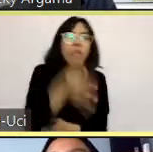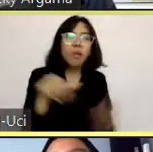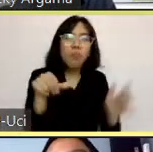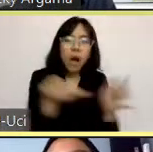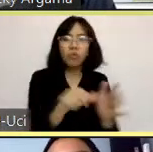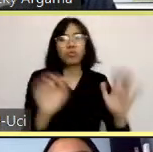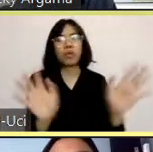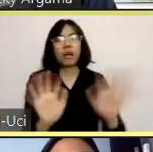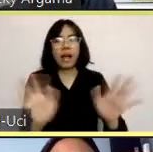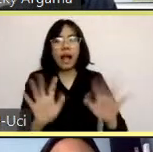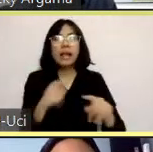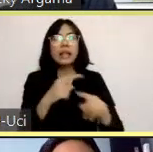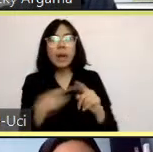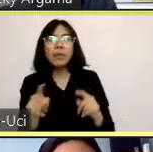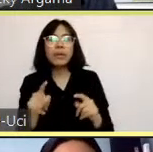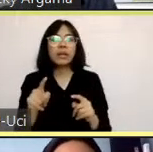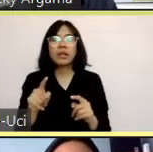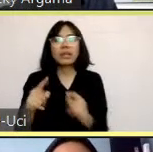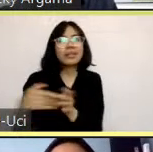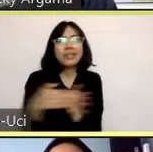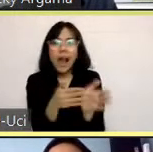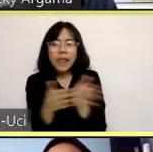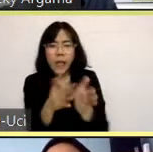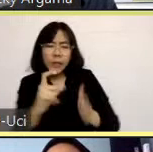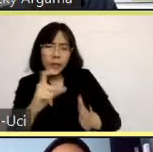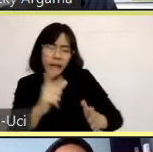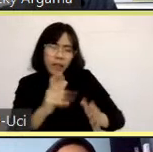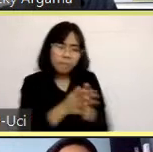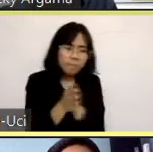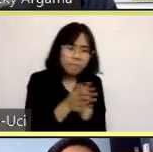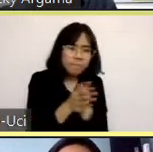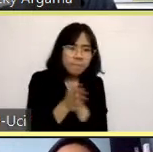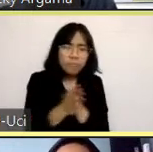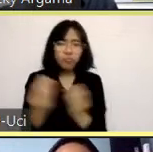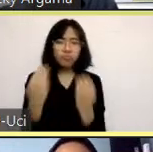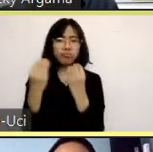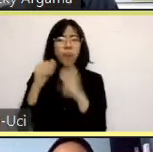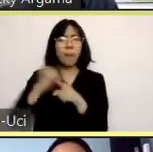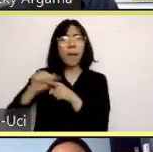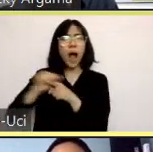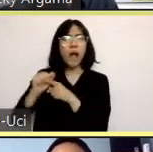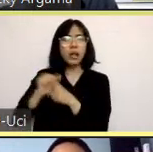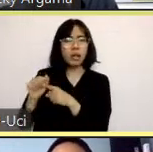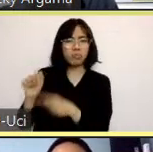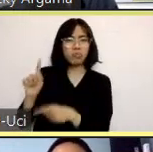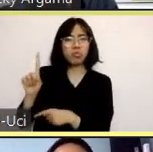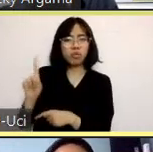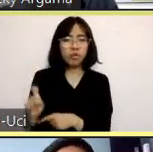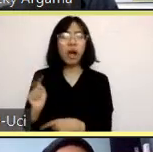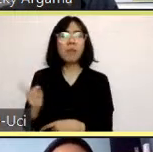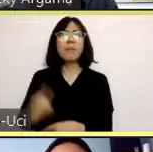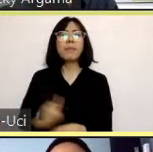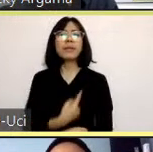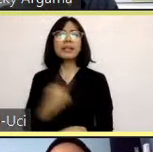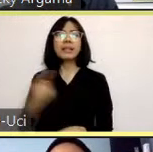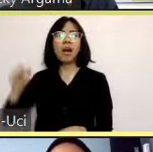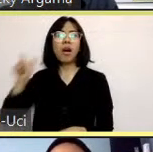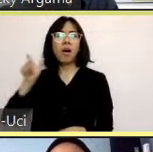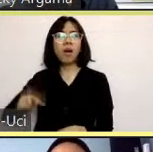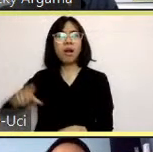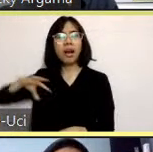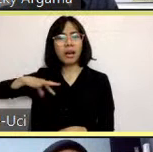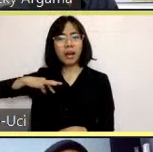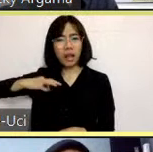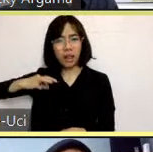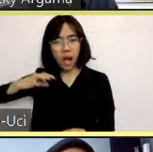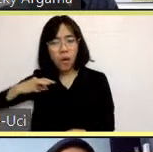ada strategi-strategi tertentu, perlu ada pelatihan-pelatihan tertentu juga. Karena kita turun sebagai relawan medis, maka memang